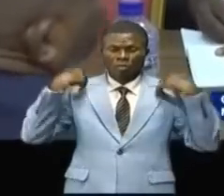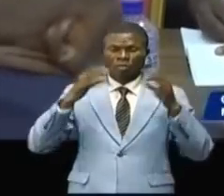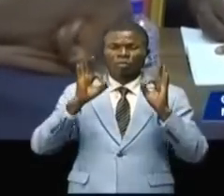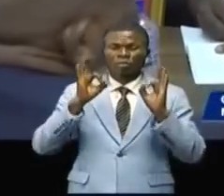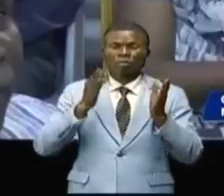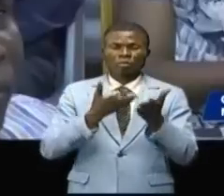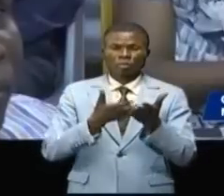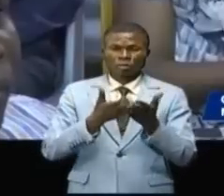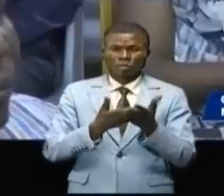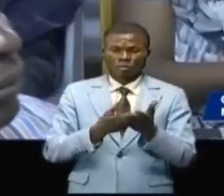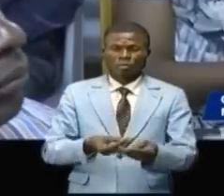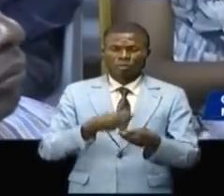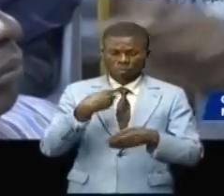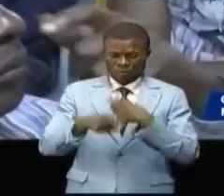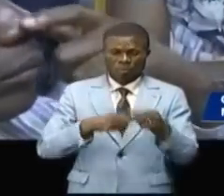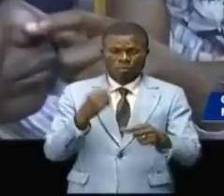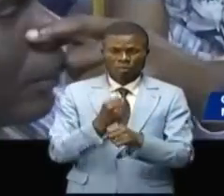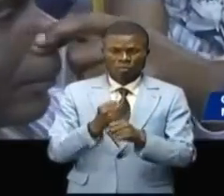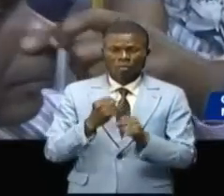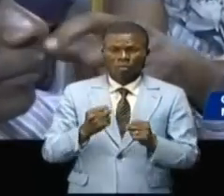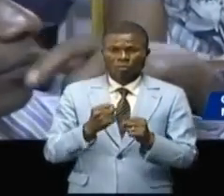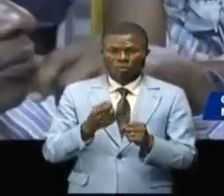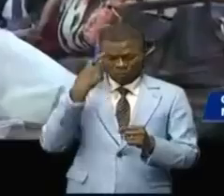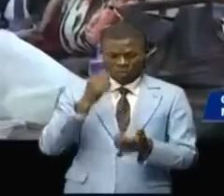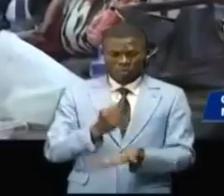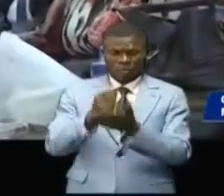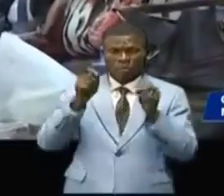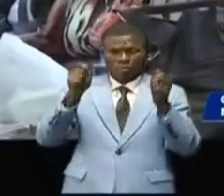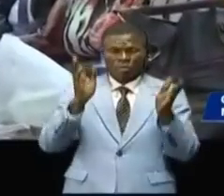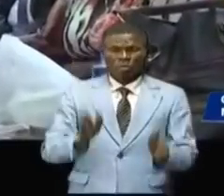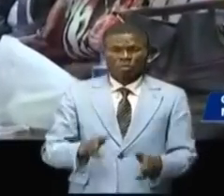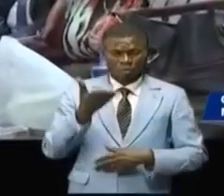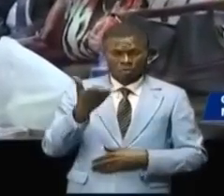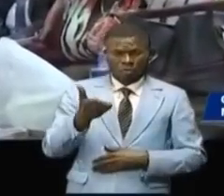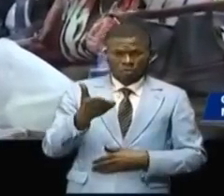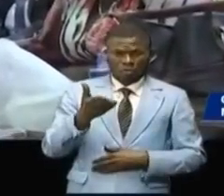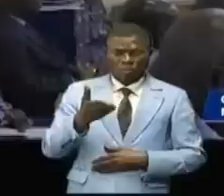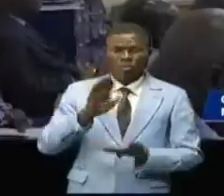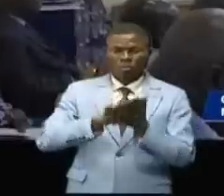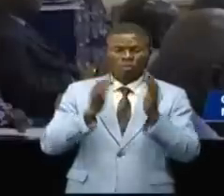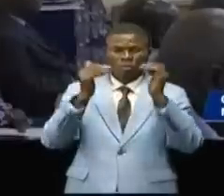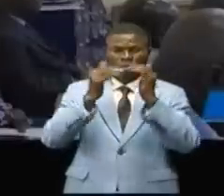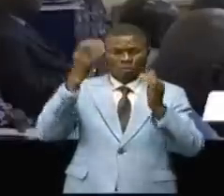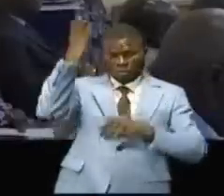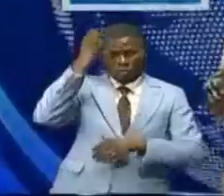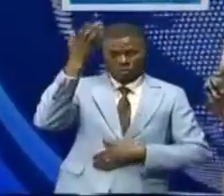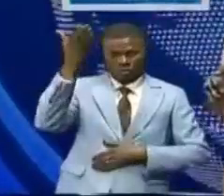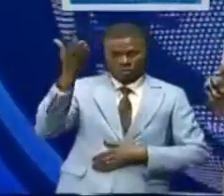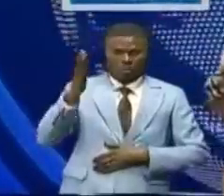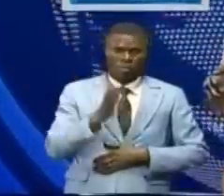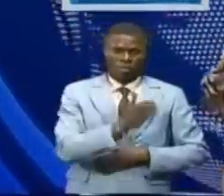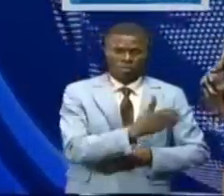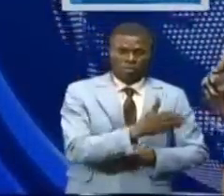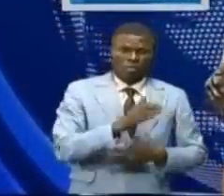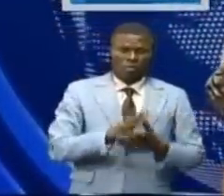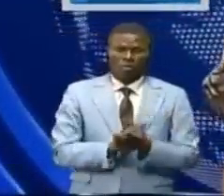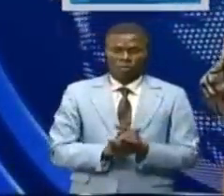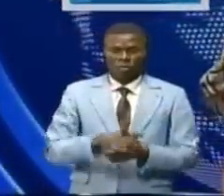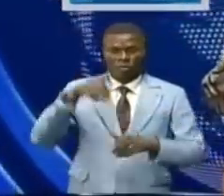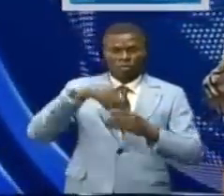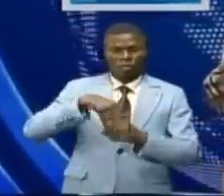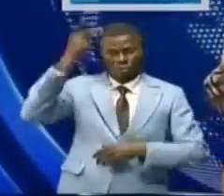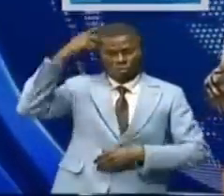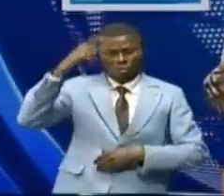dirigeant a mis les batteries en marche pour amener les journalistes de l'agence au standard international. En